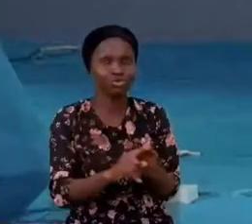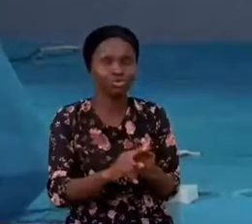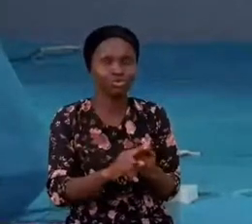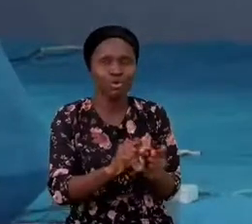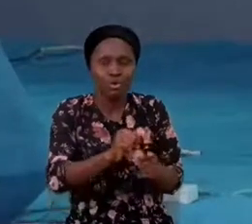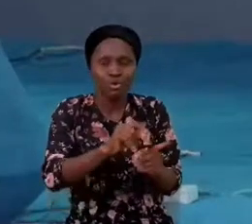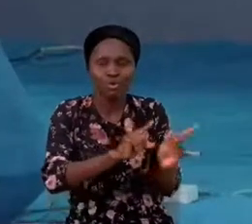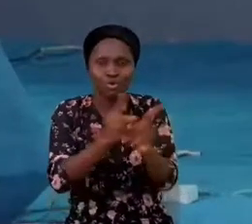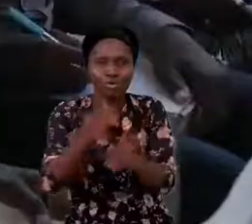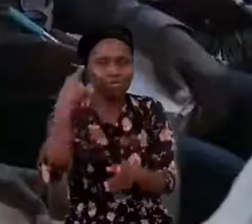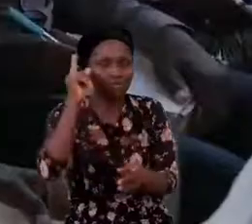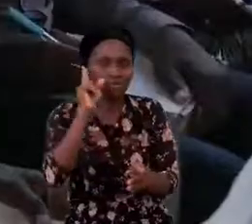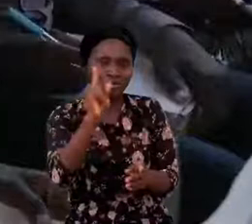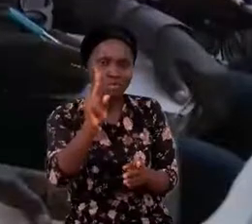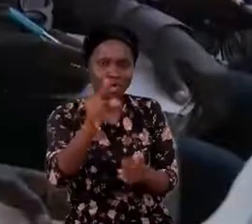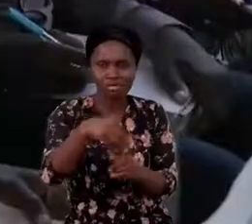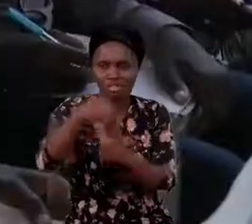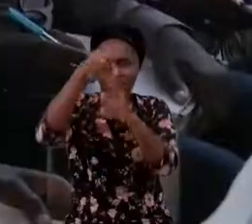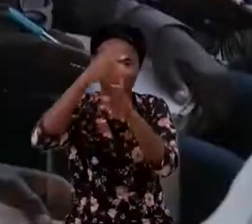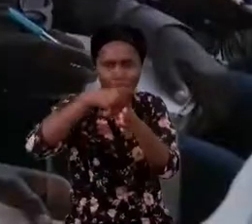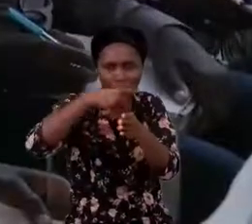docteur. D'accord.